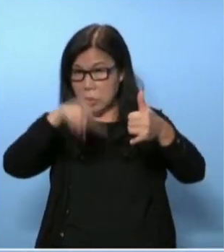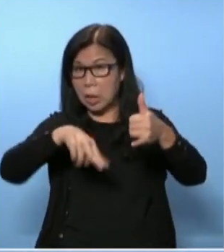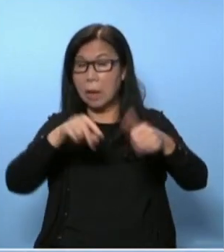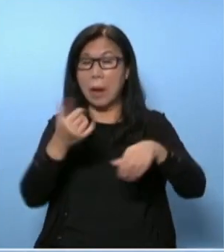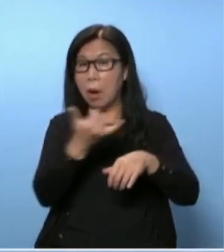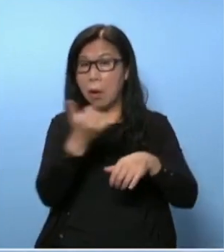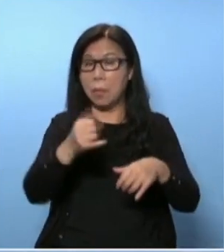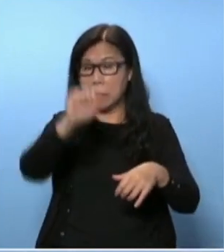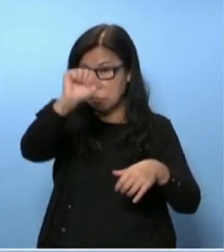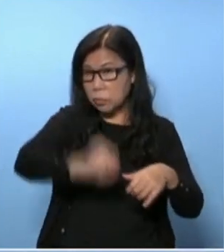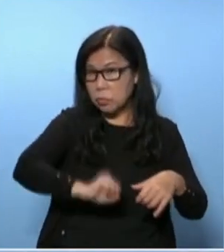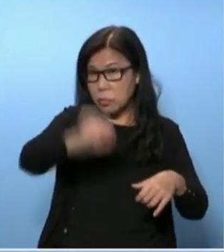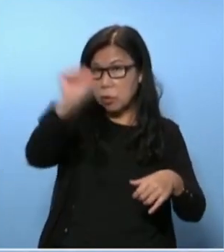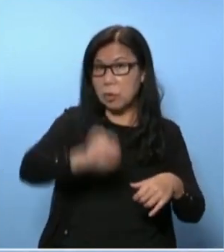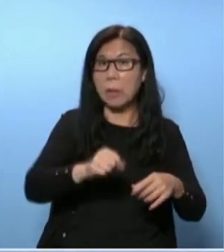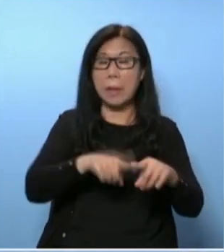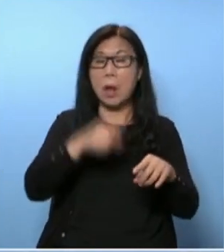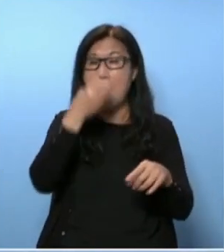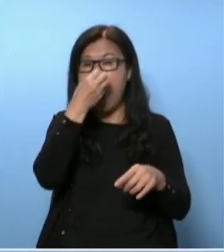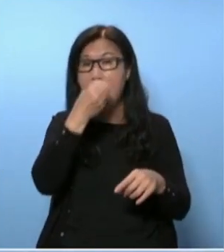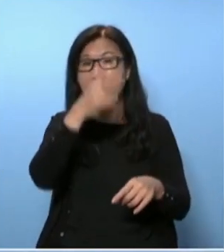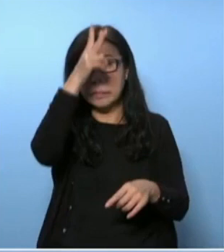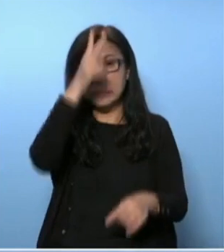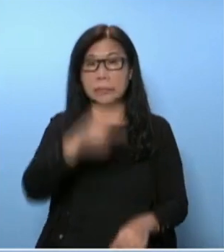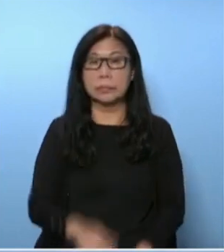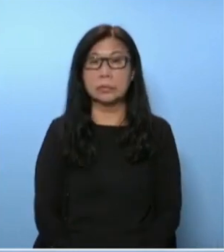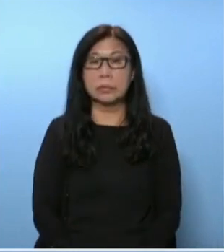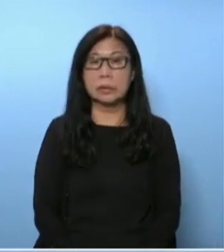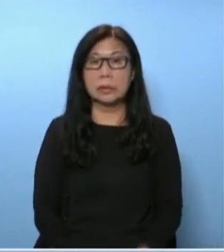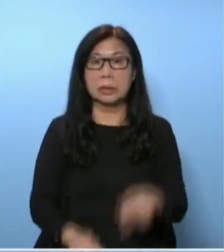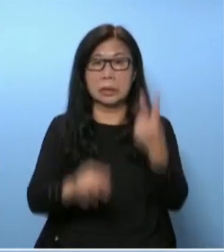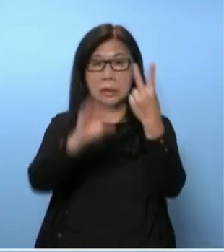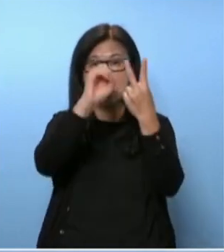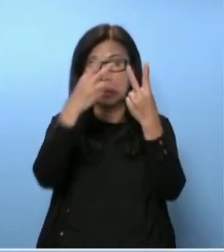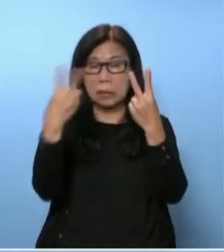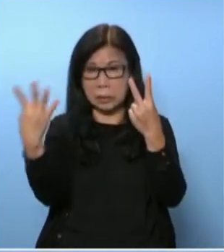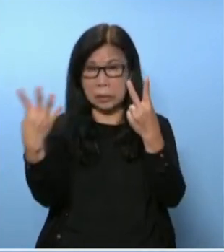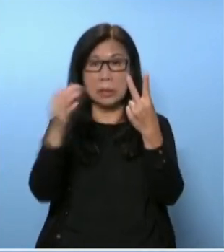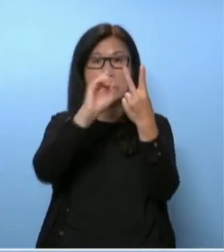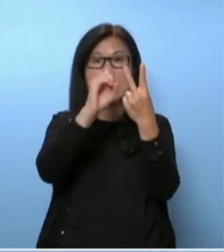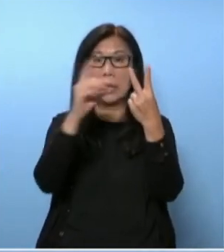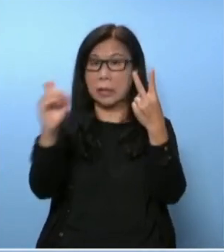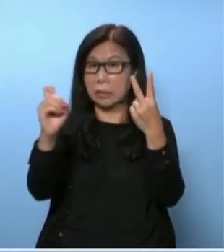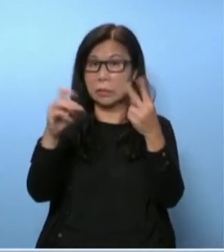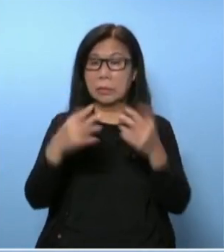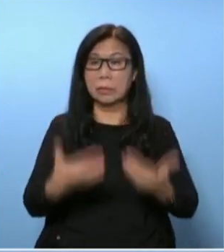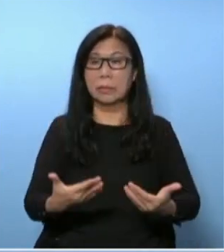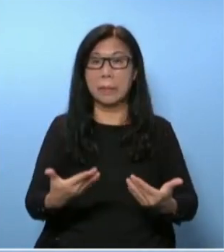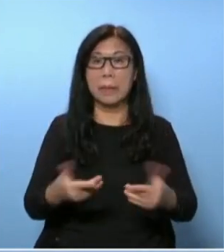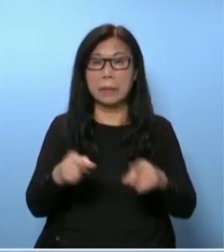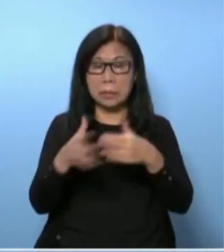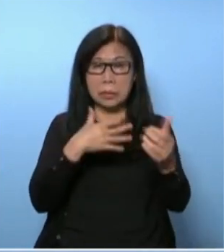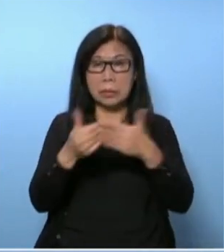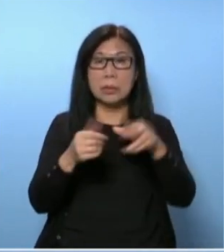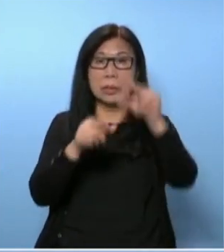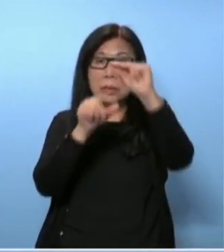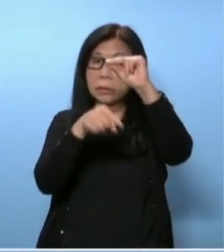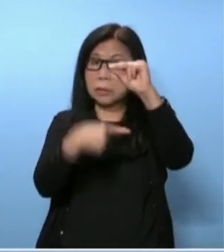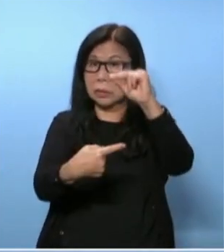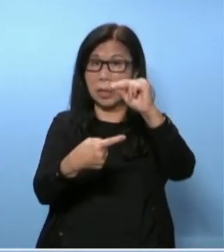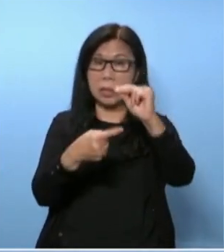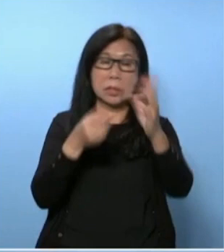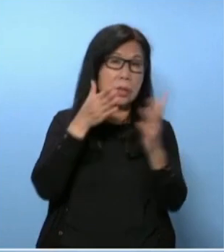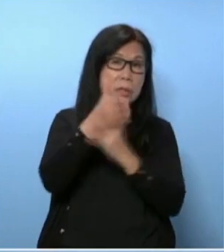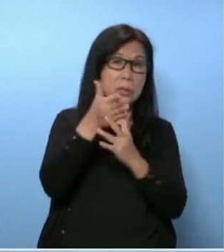呢 我想問一問特區政府，我們經過2014、2019年我們今次這件事件71的刺警